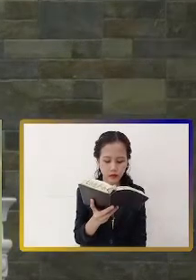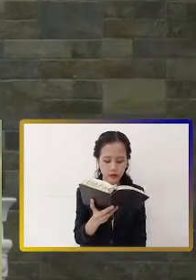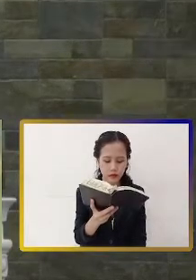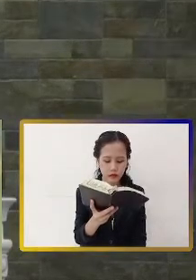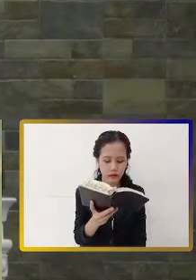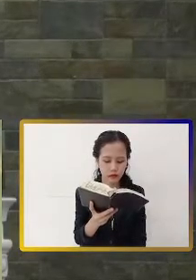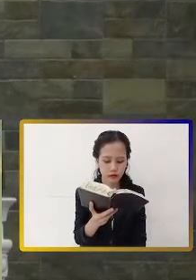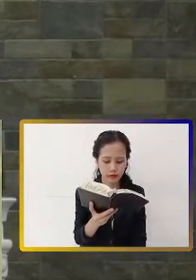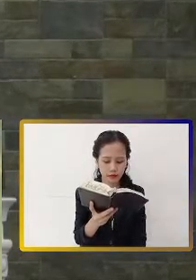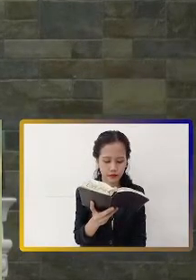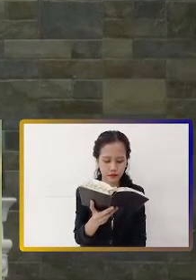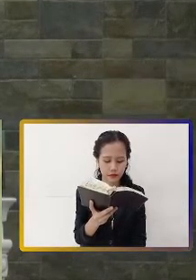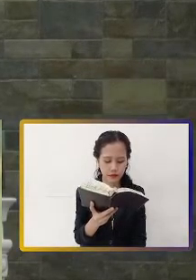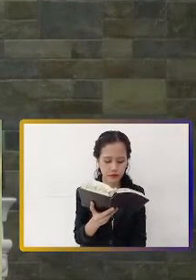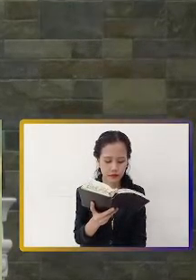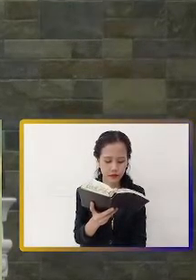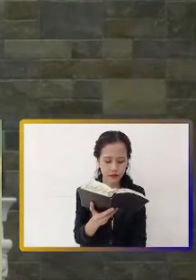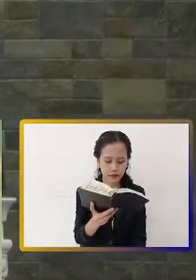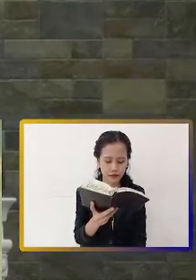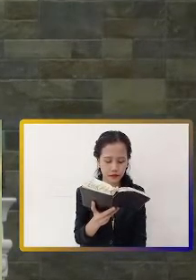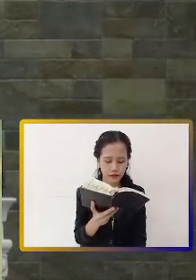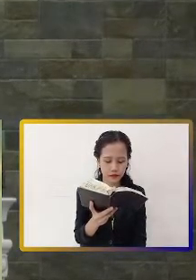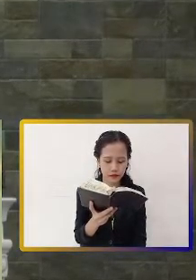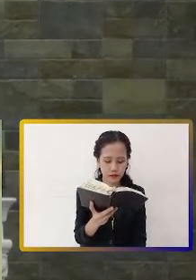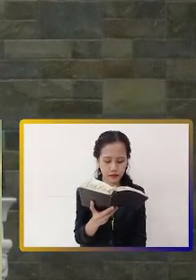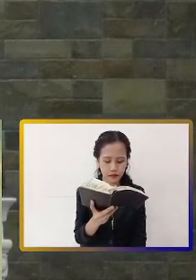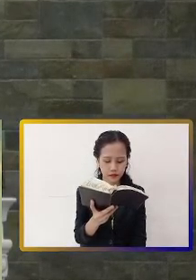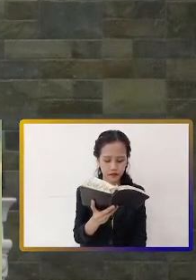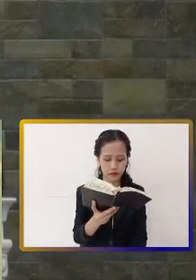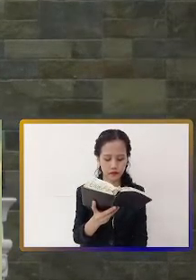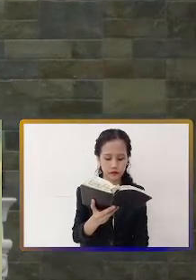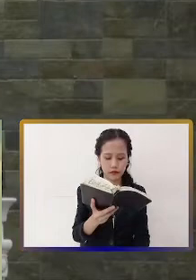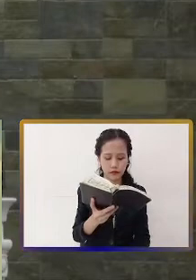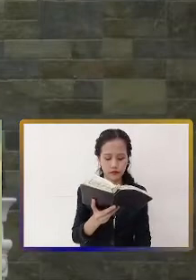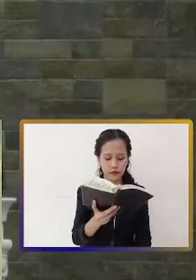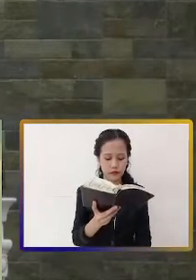I have also given thee that which thou wast not